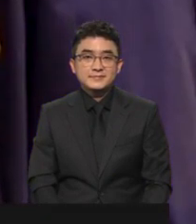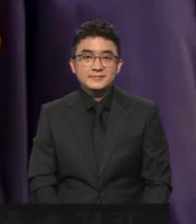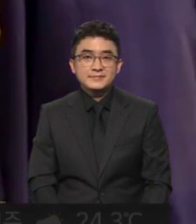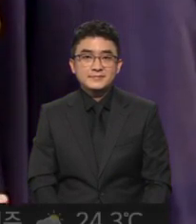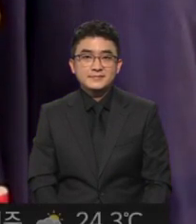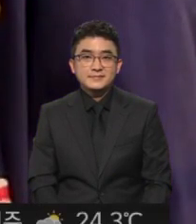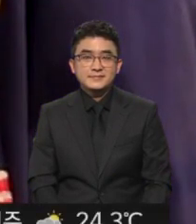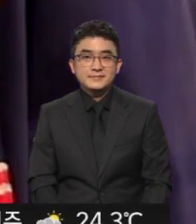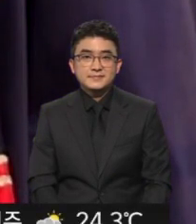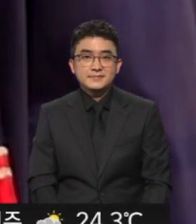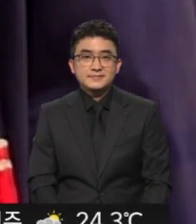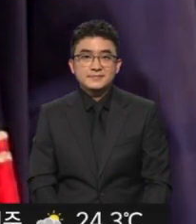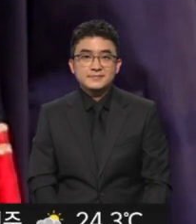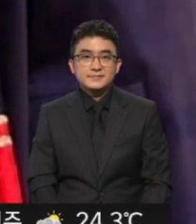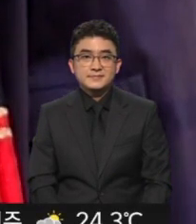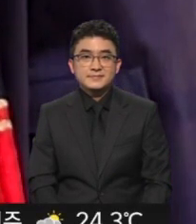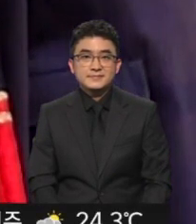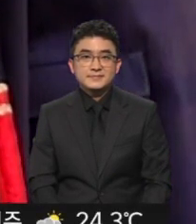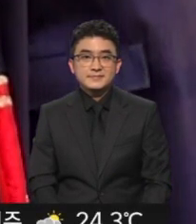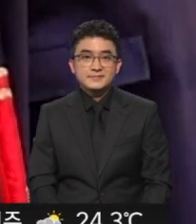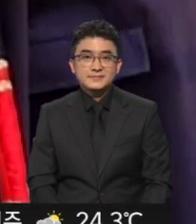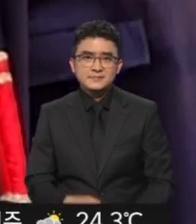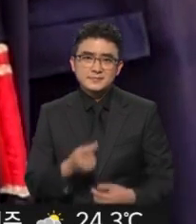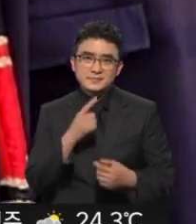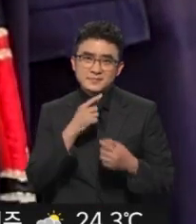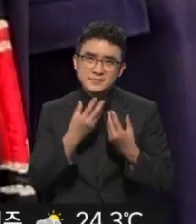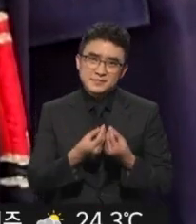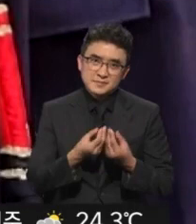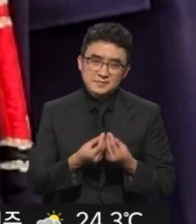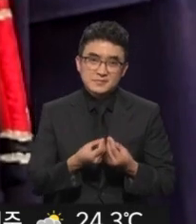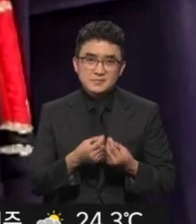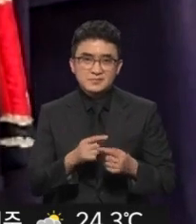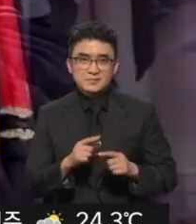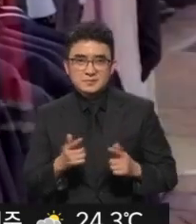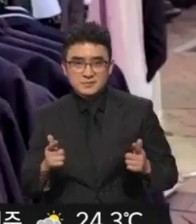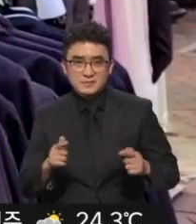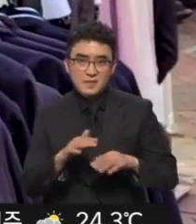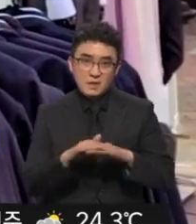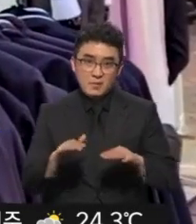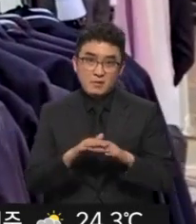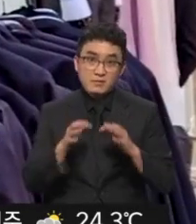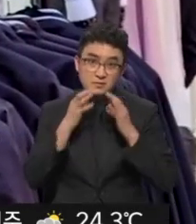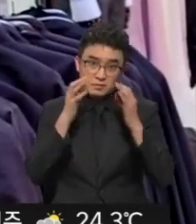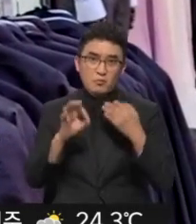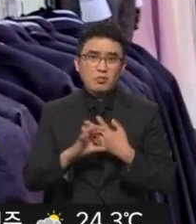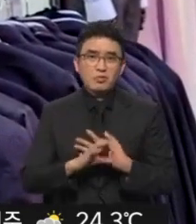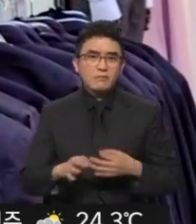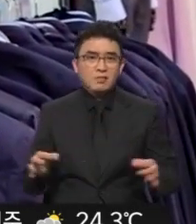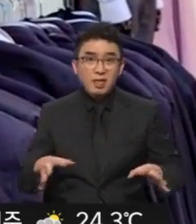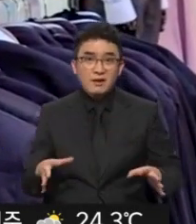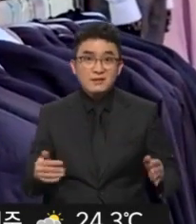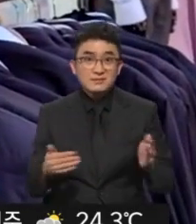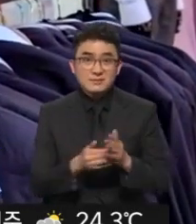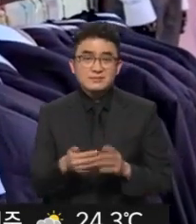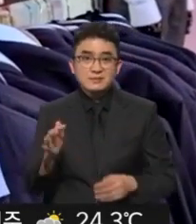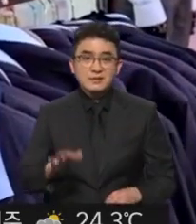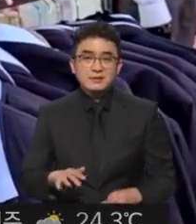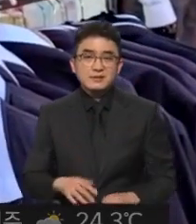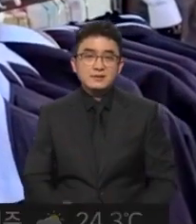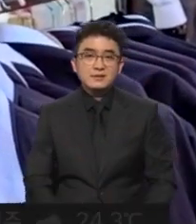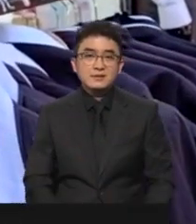거죠 이것도 어떻게 보면 해명 잘 하고 하면 잘 넘어갈 수 있는 일인데 이것도 이제 업체에서 이게